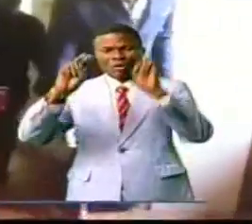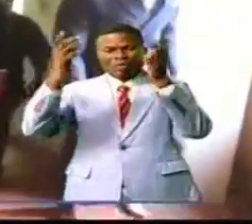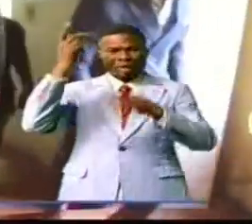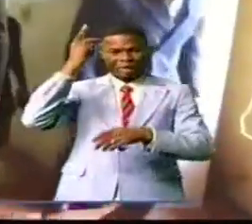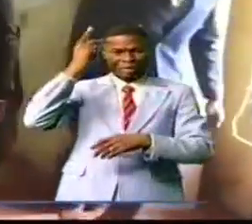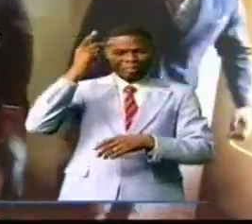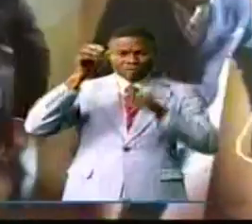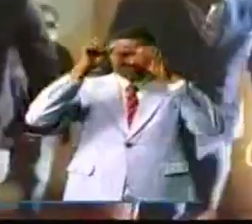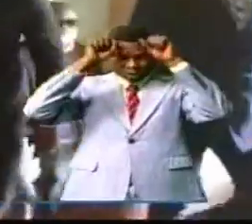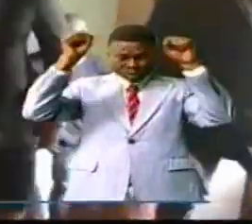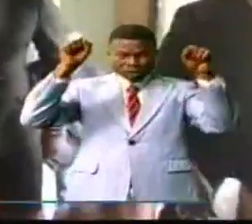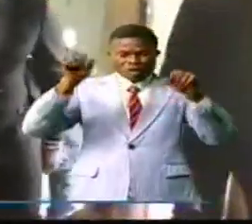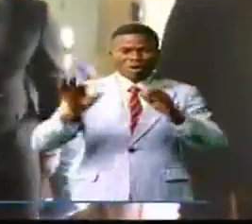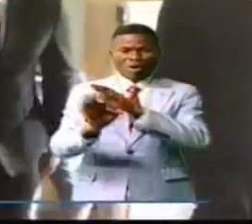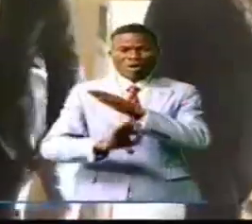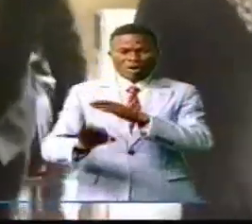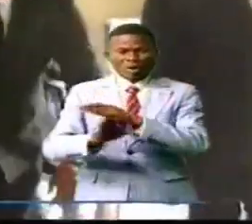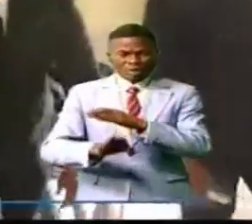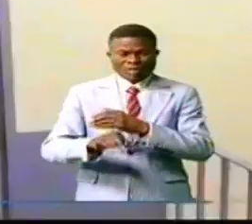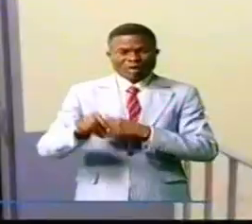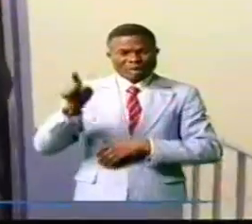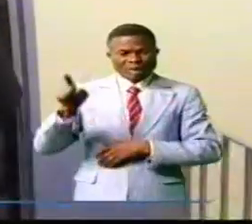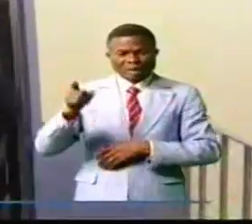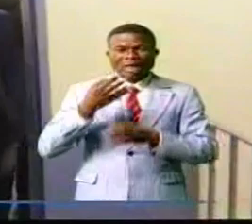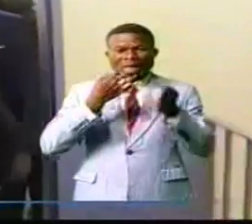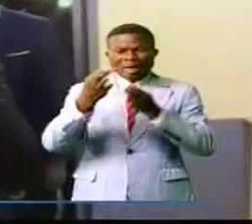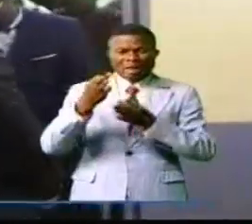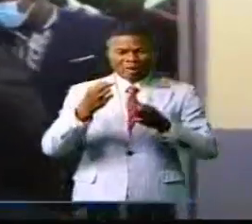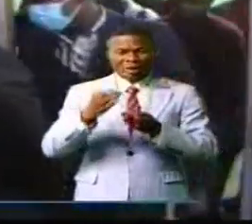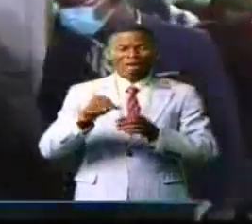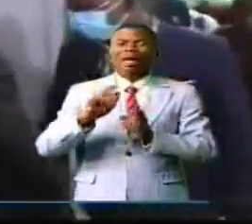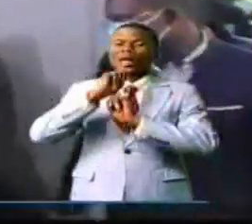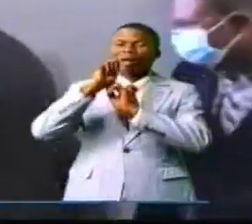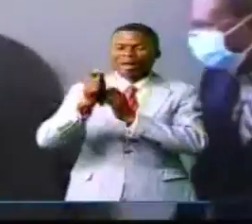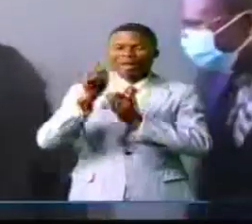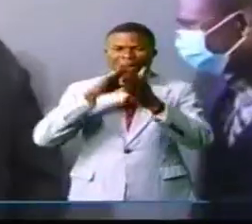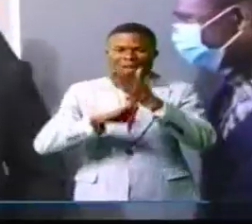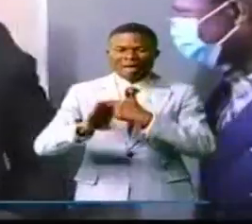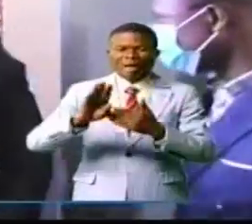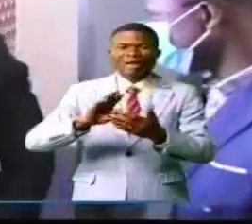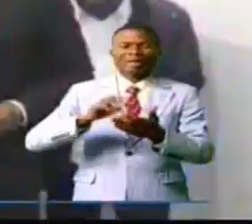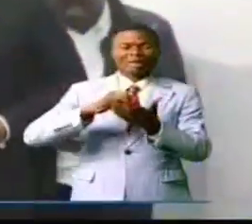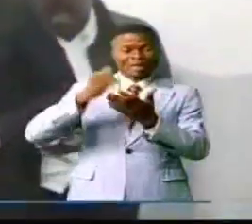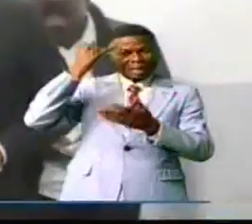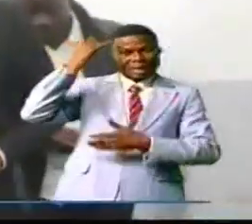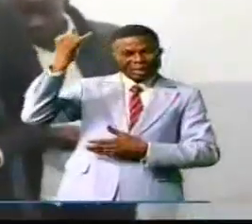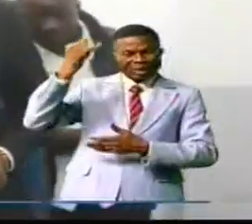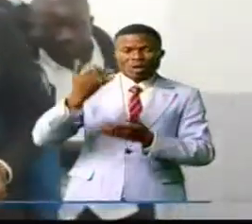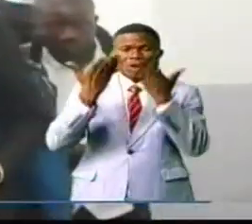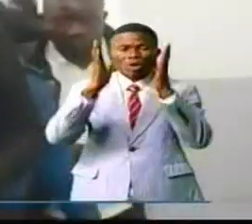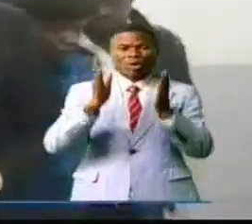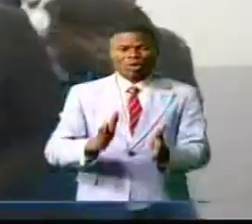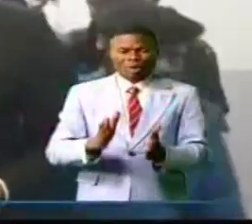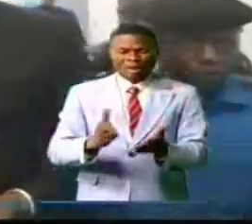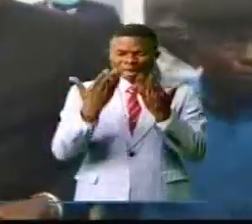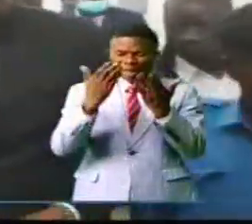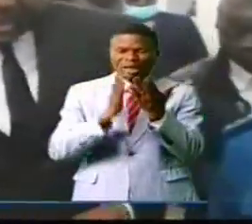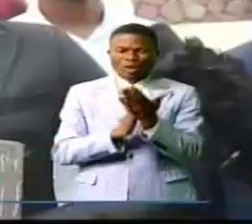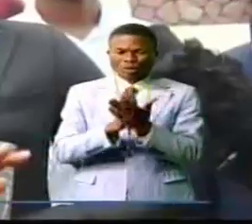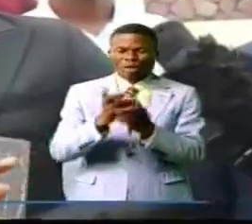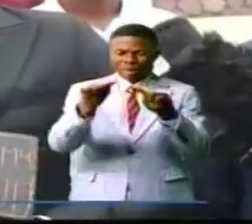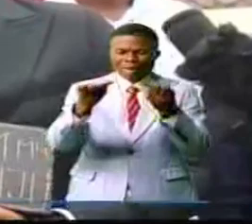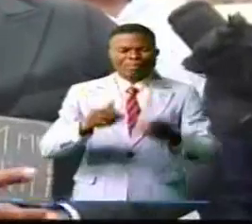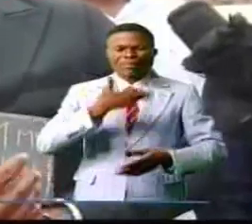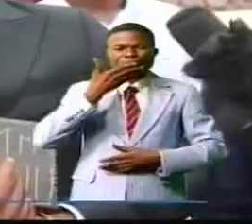le président de la fondation Ogi Kalonji précise que cette action s'inscrit dans ses ambitions de voir l'étudiant congolais évoluer dans un